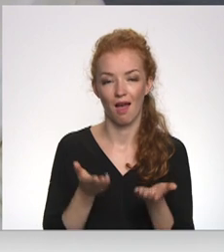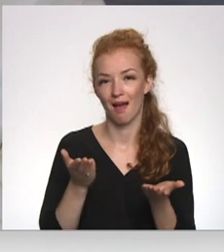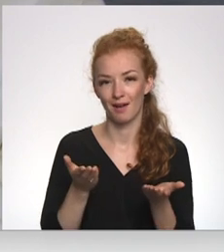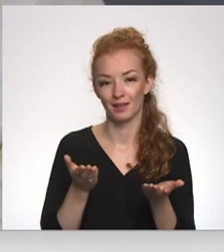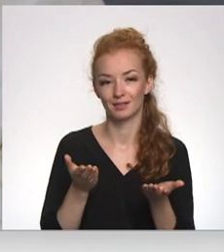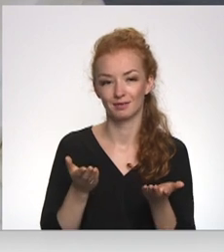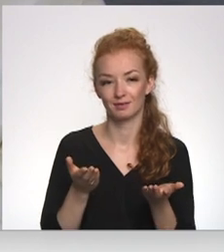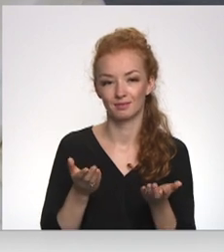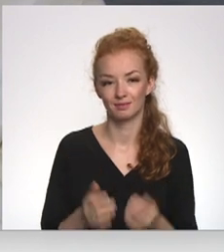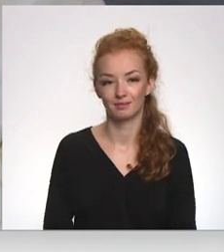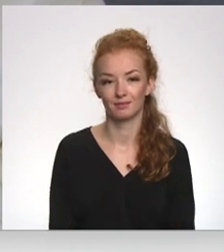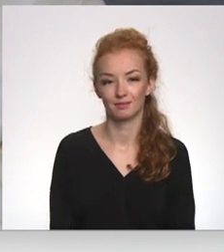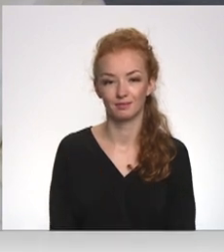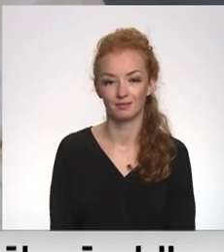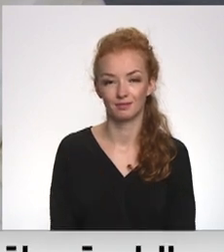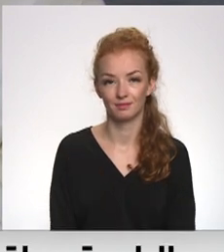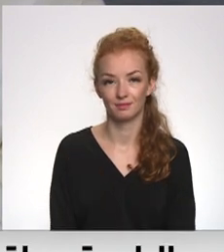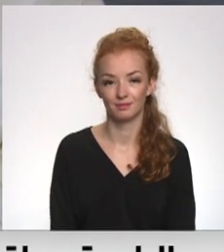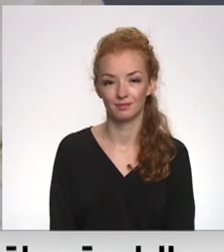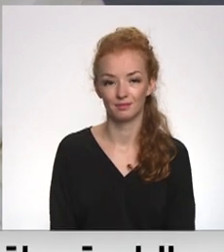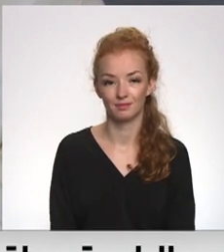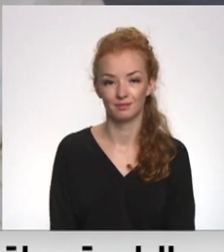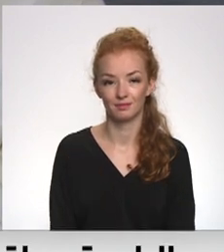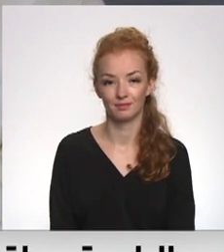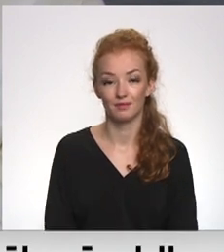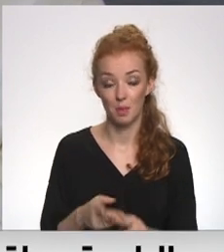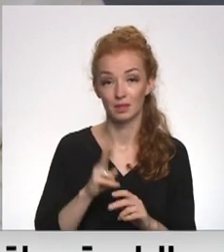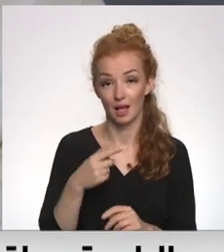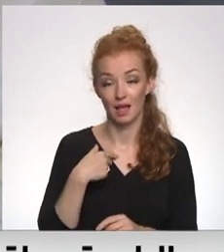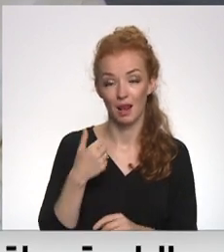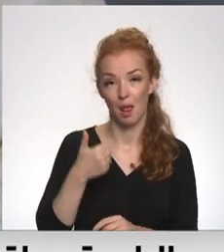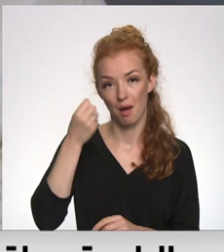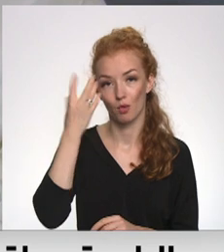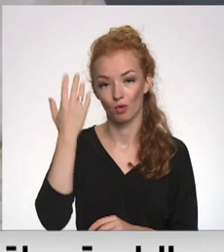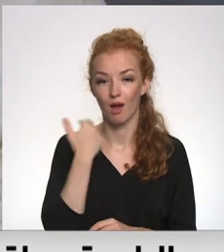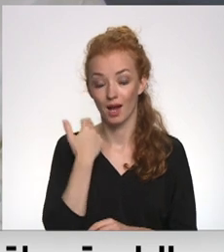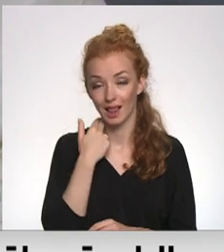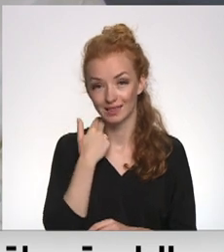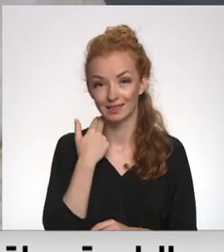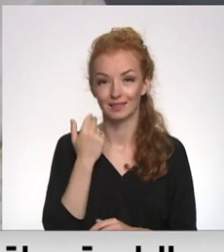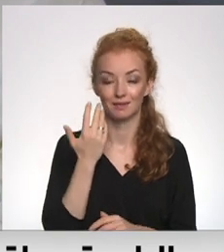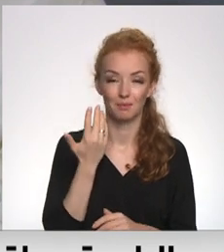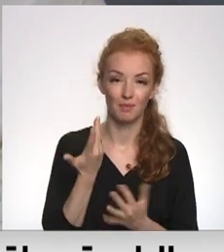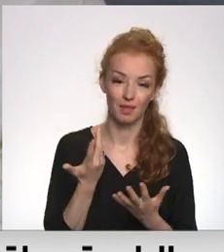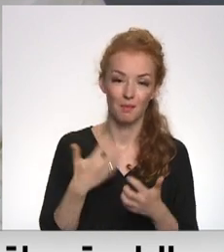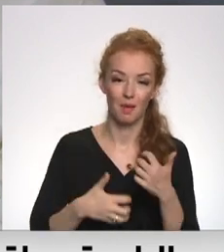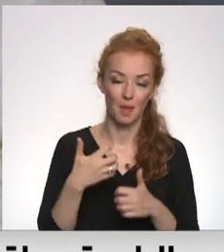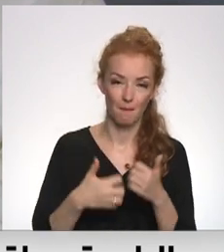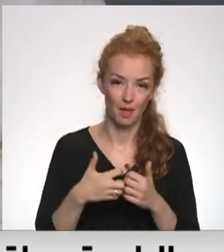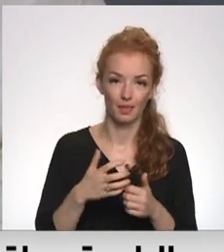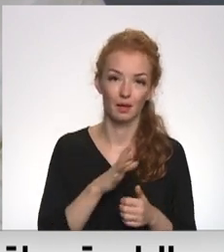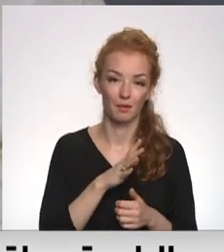nu, jā, tāpēc, ka es māku angliski labāk. Bet matemātika droši vien